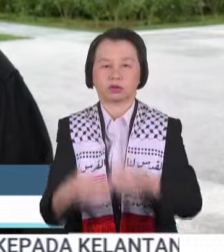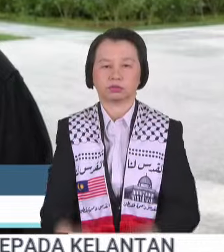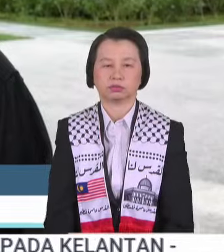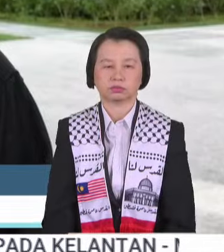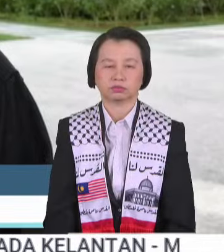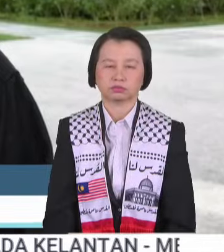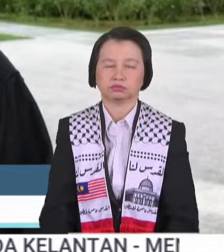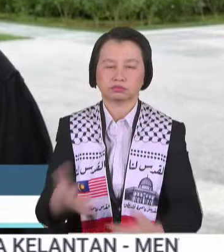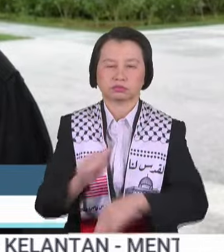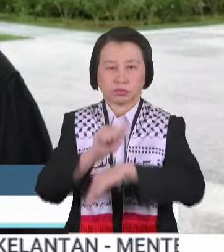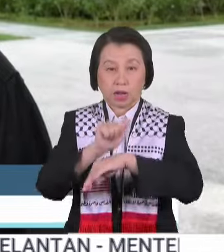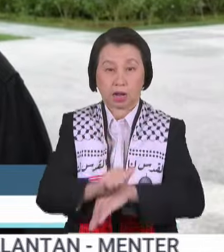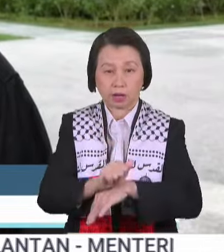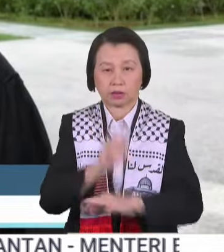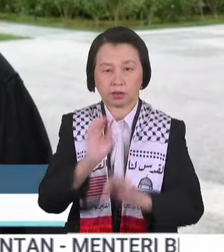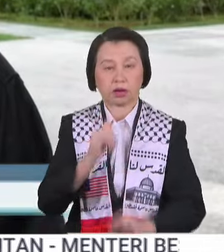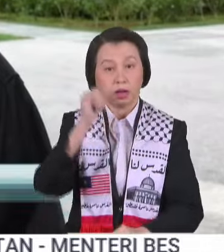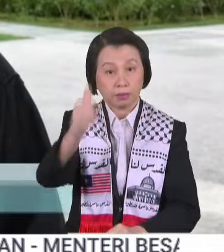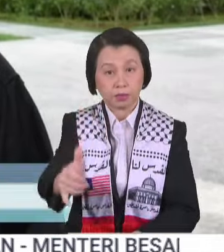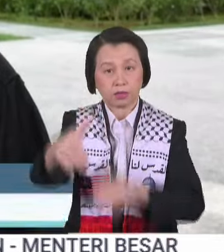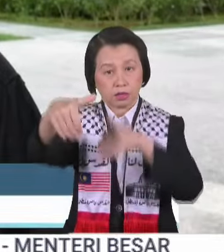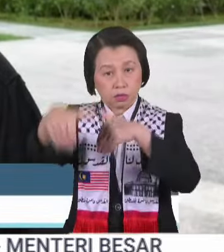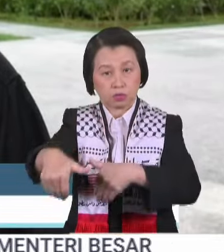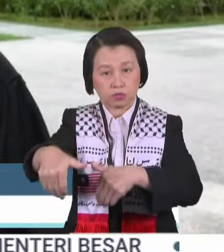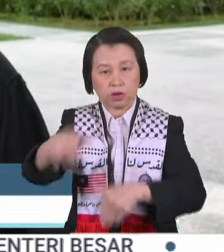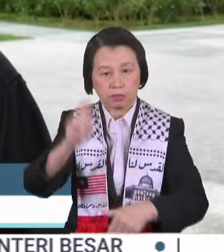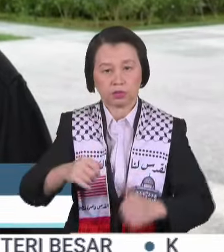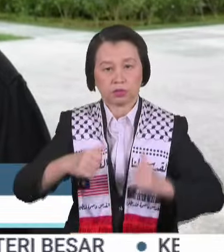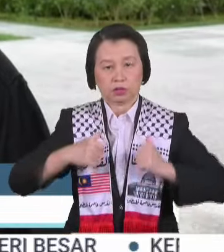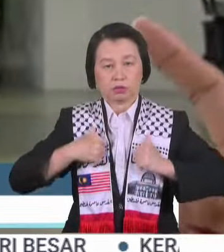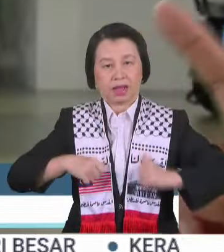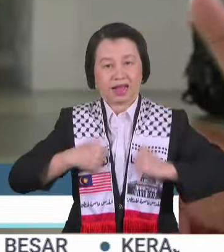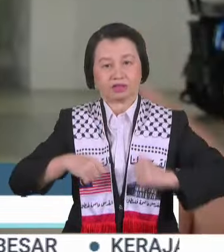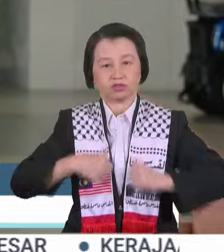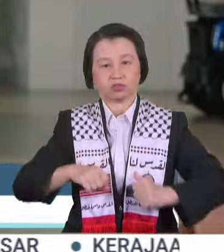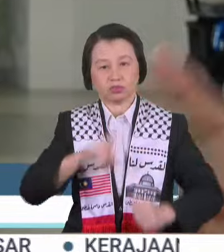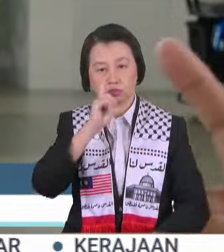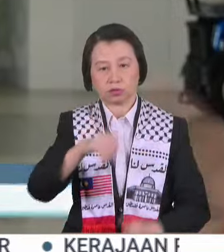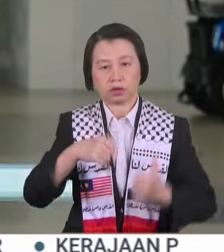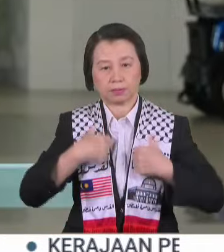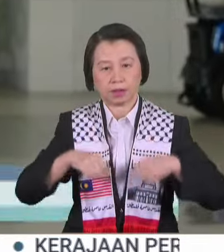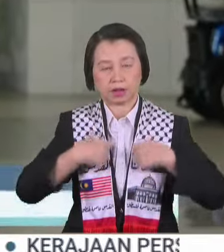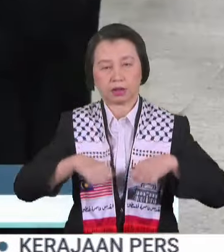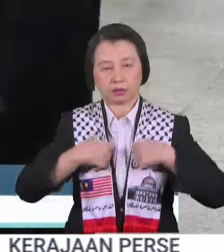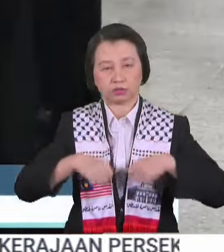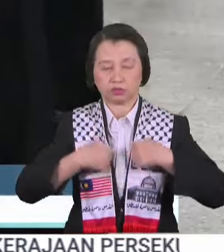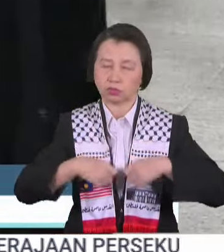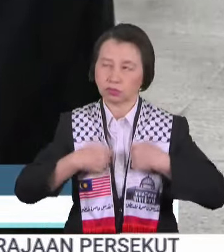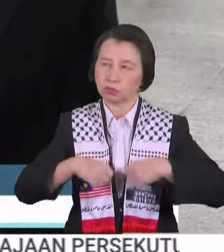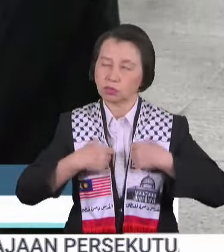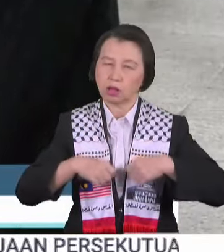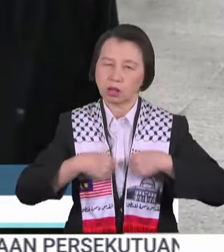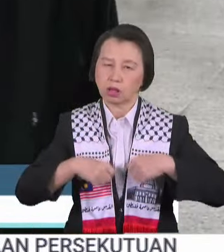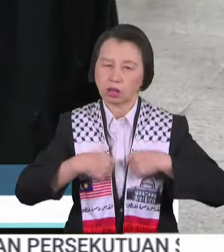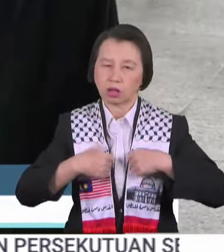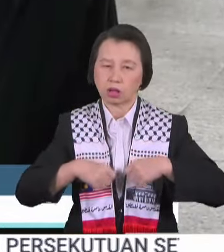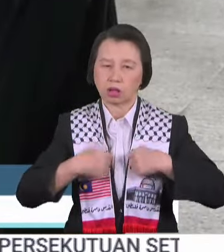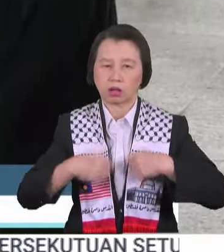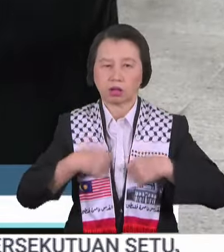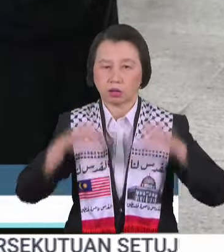Antara adabnya, kalau kita pergi itu sebaik-baiknya pakaian kita pergi itu pastikan ianya pakaian yang